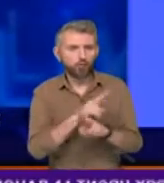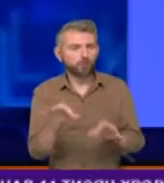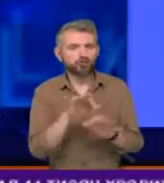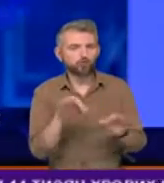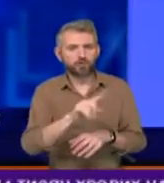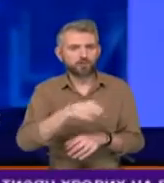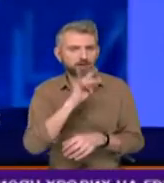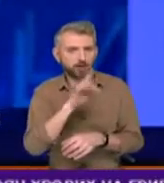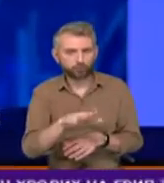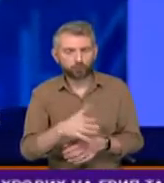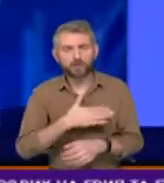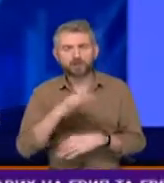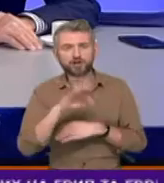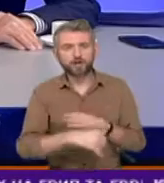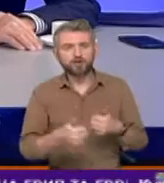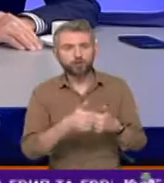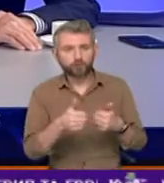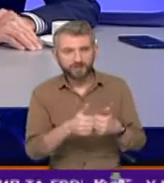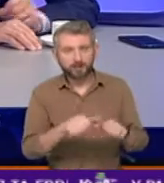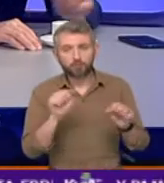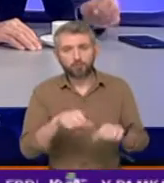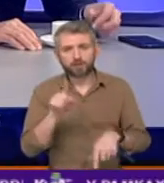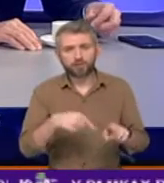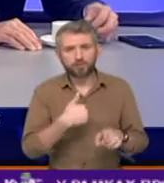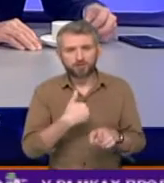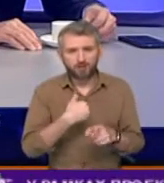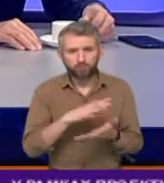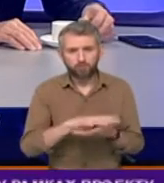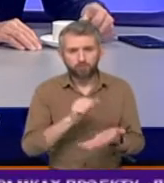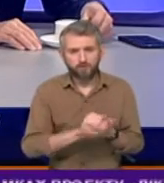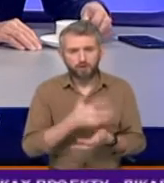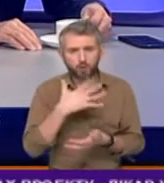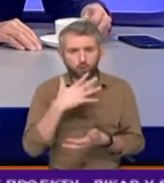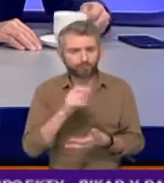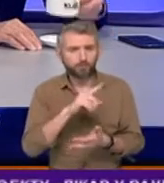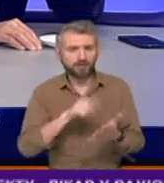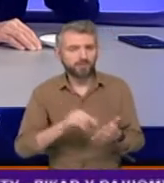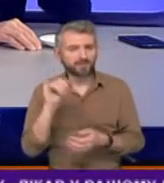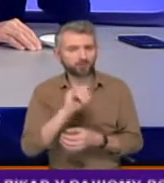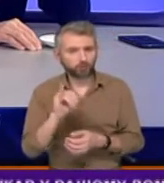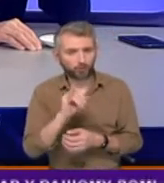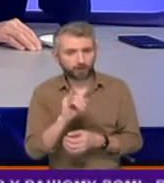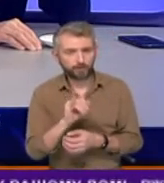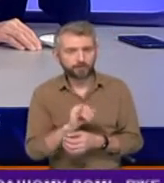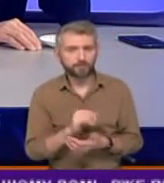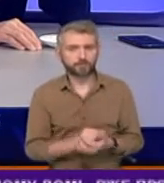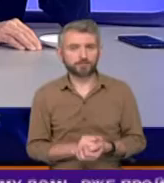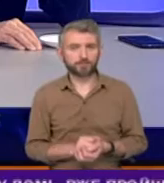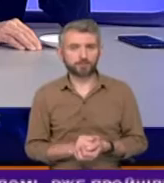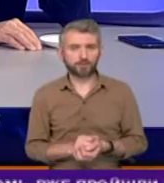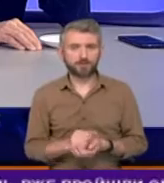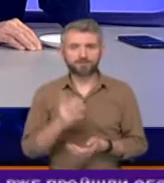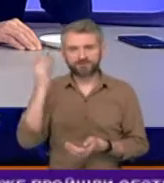вимагати. І наші західні сусіди можуть іноді нам псувати трошки кров по питаннях історії, але вони в теоретичному плані.